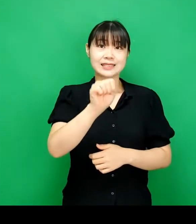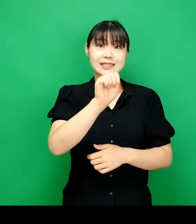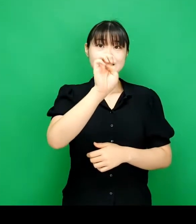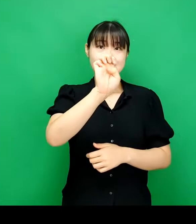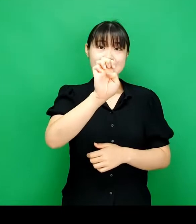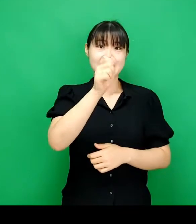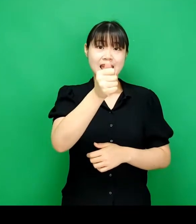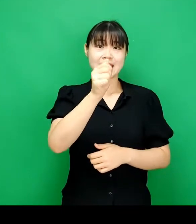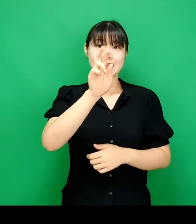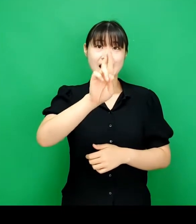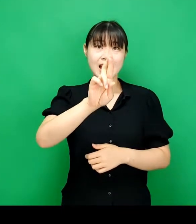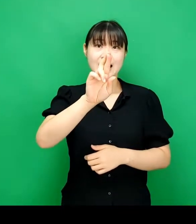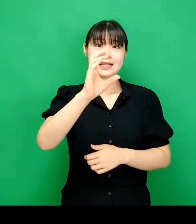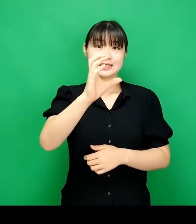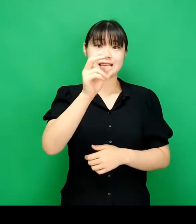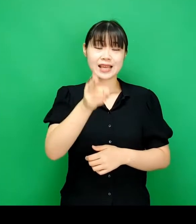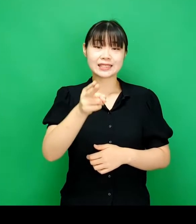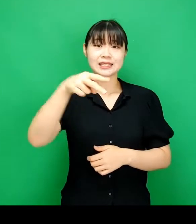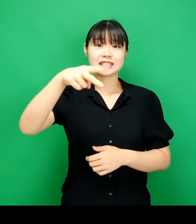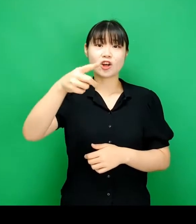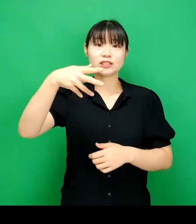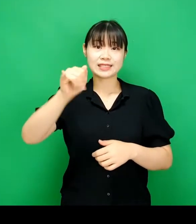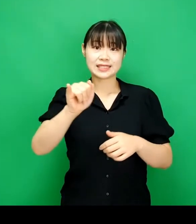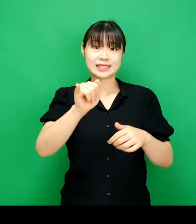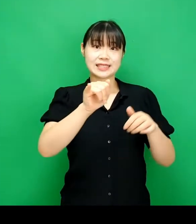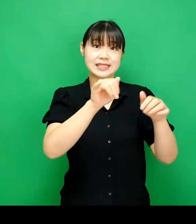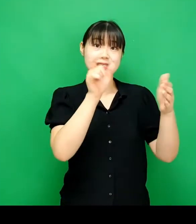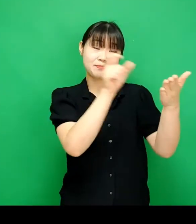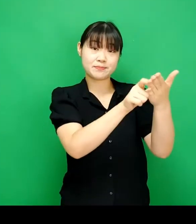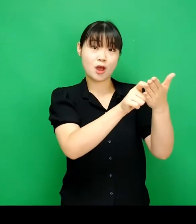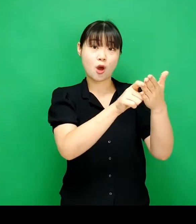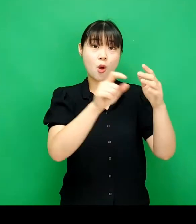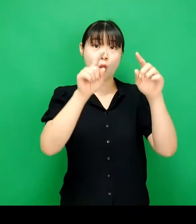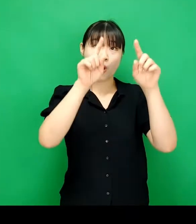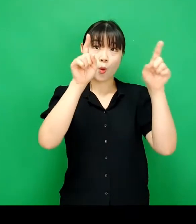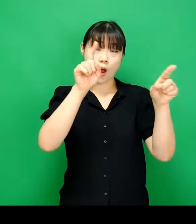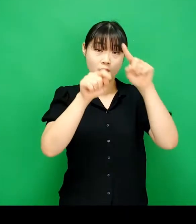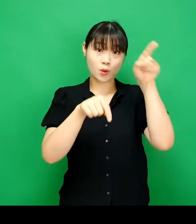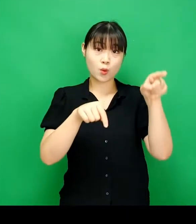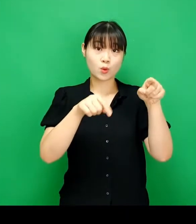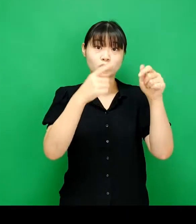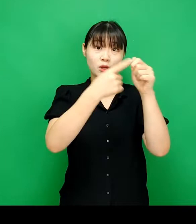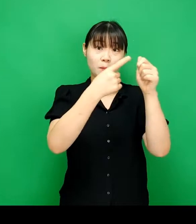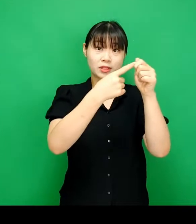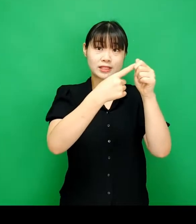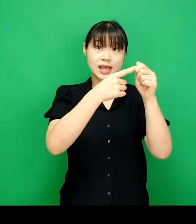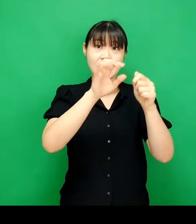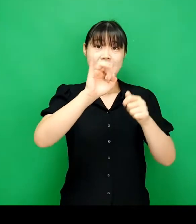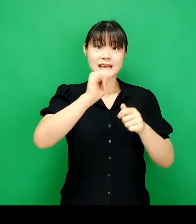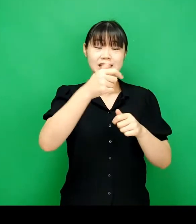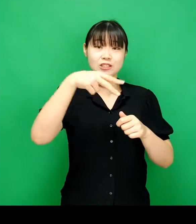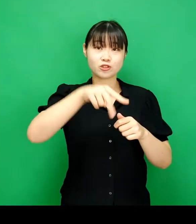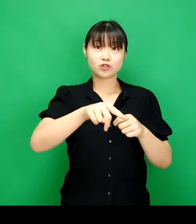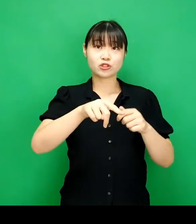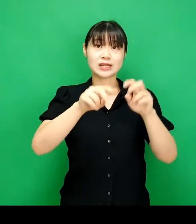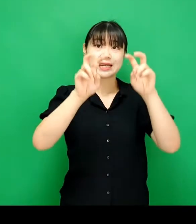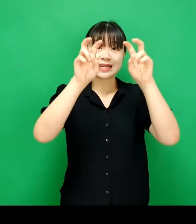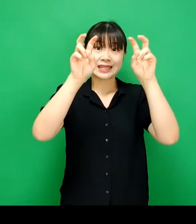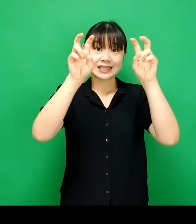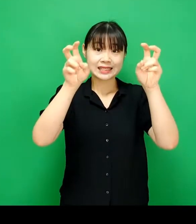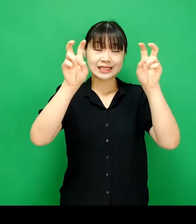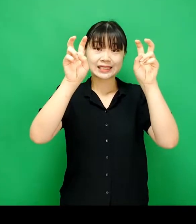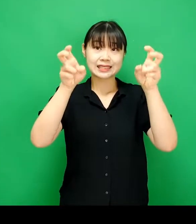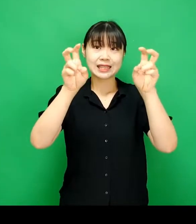빈칸에 S-E-A-R-C-H, search라고 입력합니다. 괄호를 열고 첫 번째